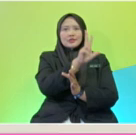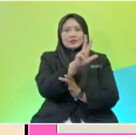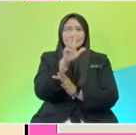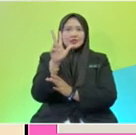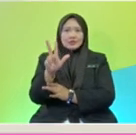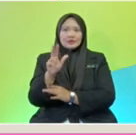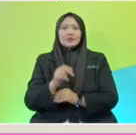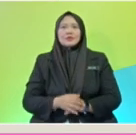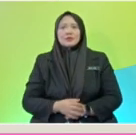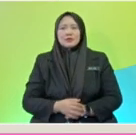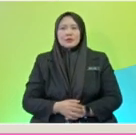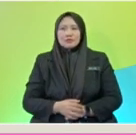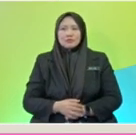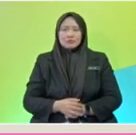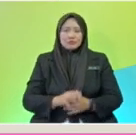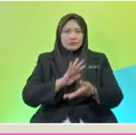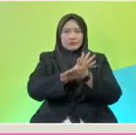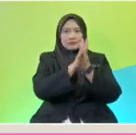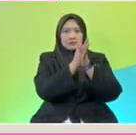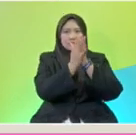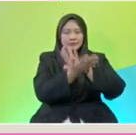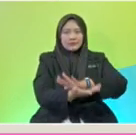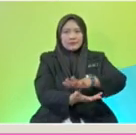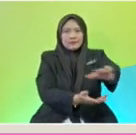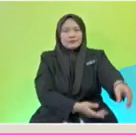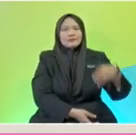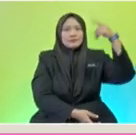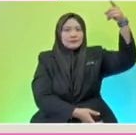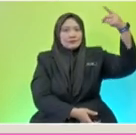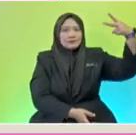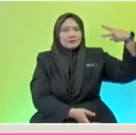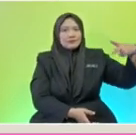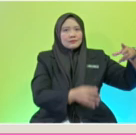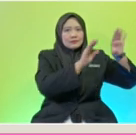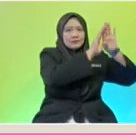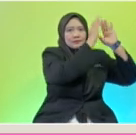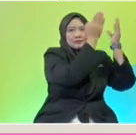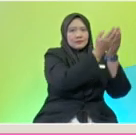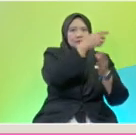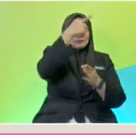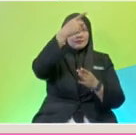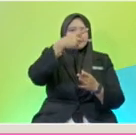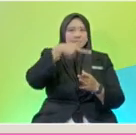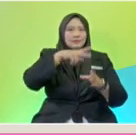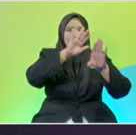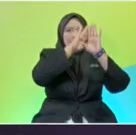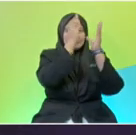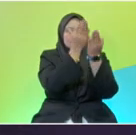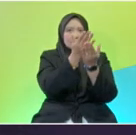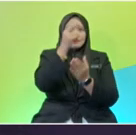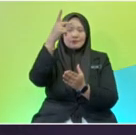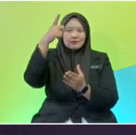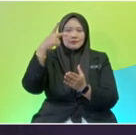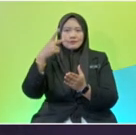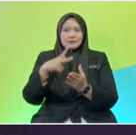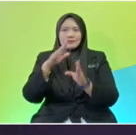gigi tiga macam tuh Oke cukup putih juga jadi kita minta tolong Adek gitu Tunjukkan jawaban